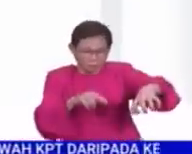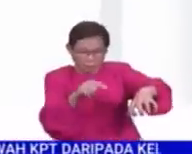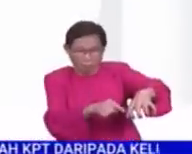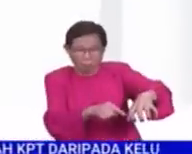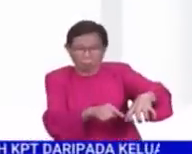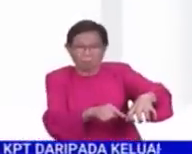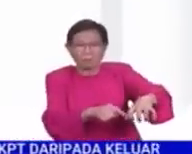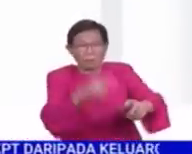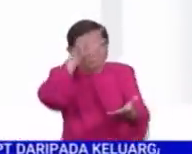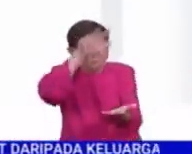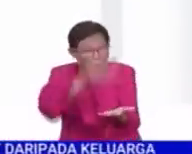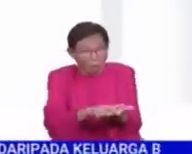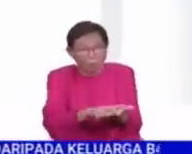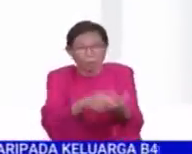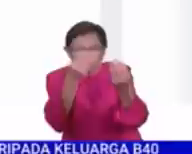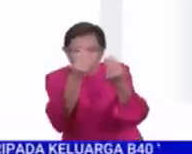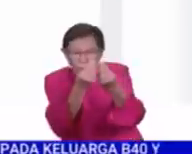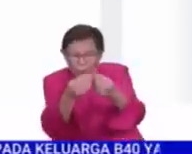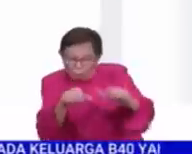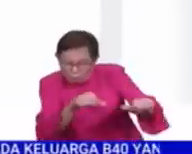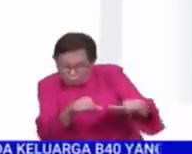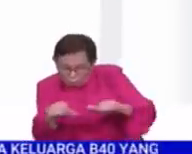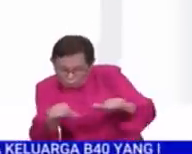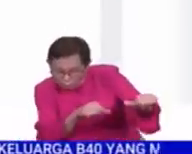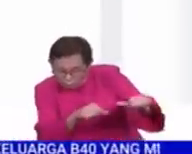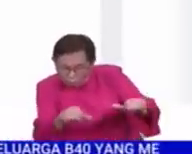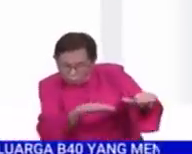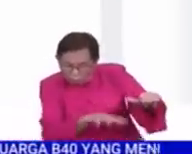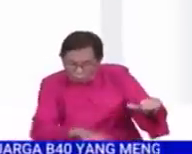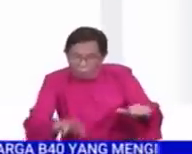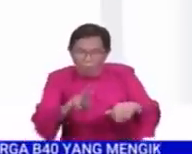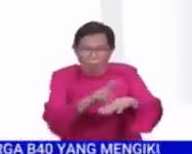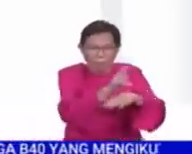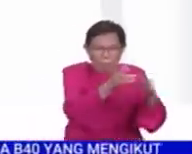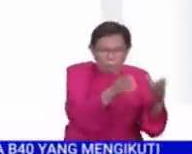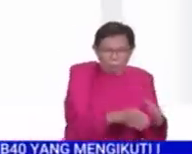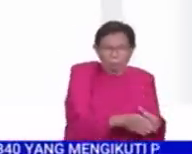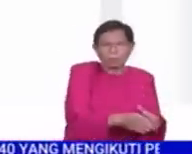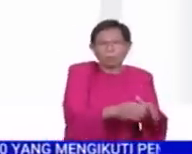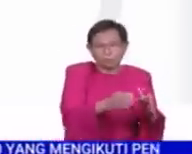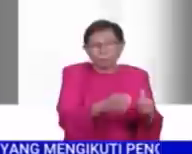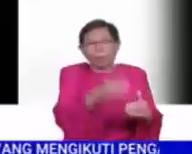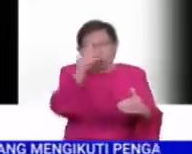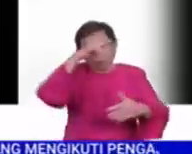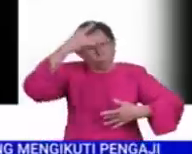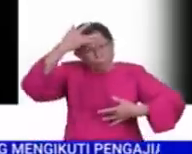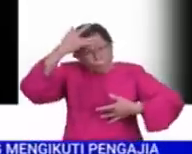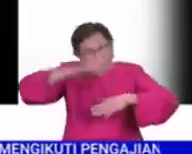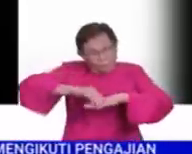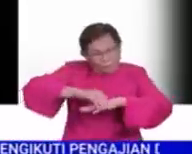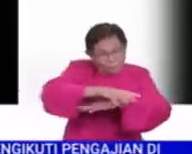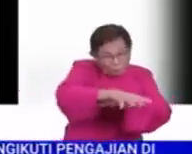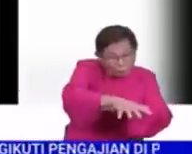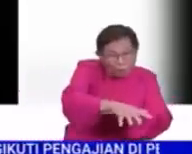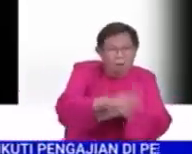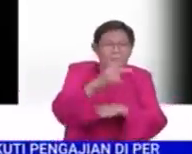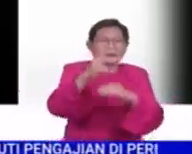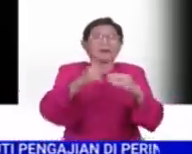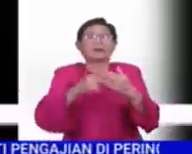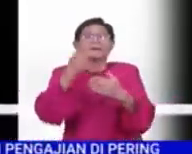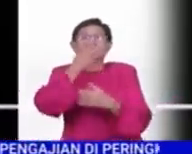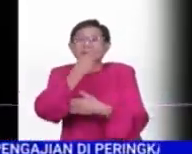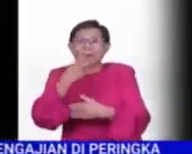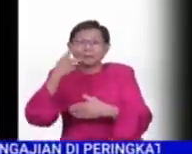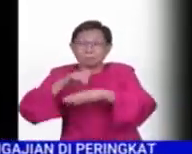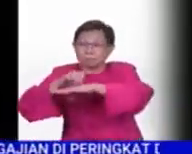ditentukan berdasarkan jumlah kes aktif di kawasan lingkungan pengguna untuk setiap penyakit berjangkit. Sementara itu, Khairi